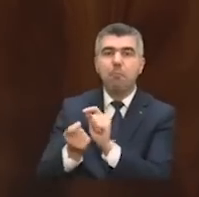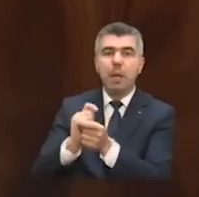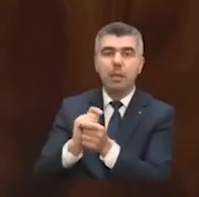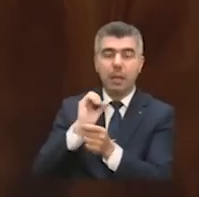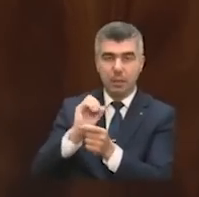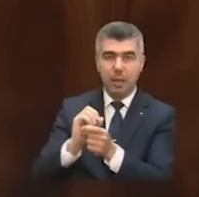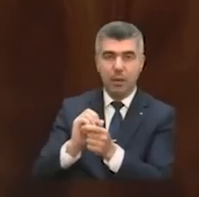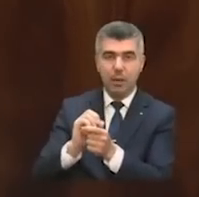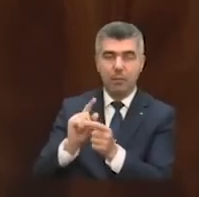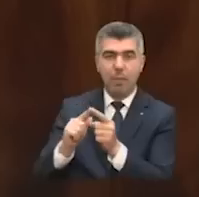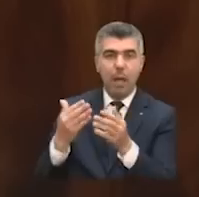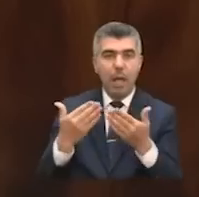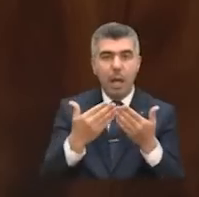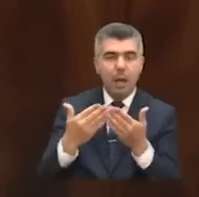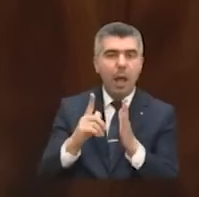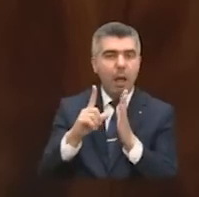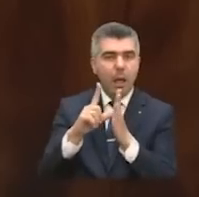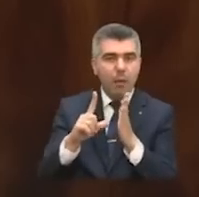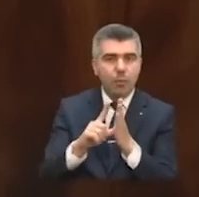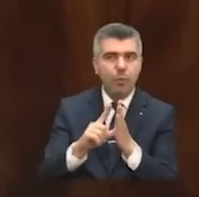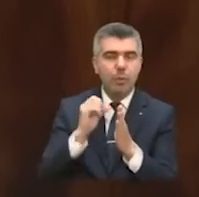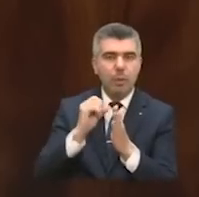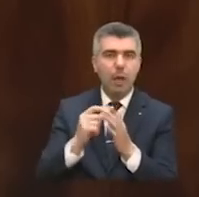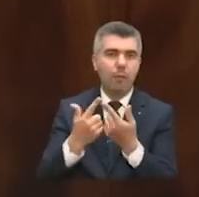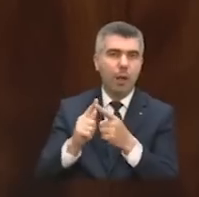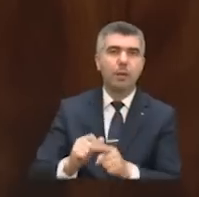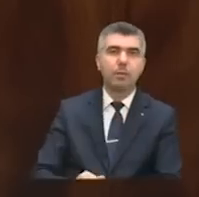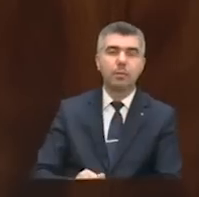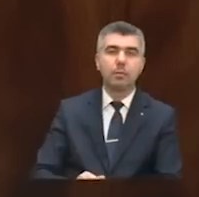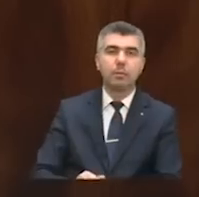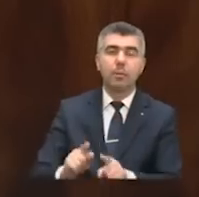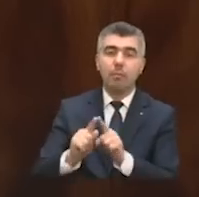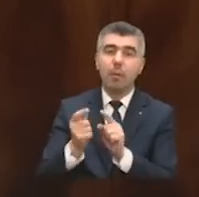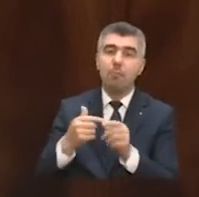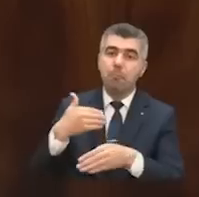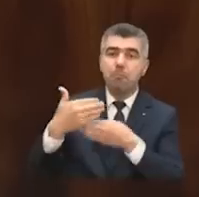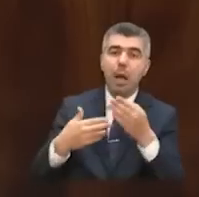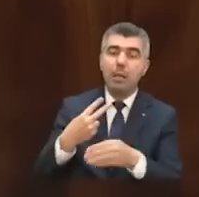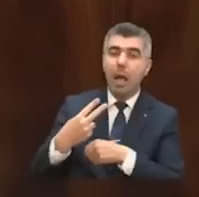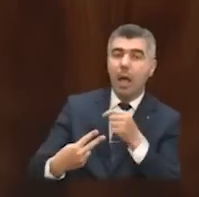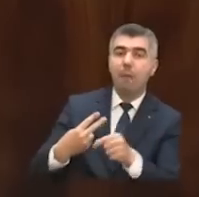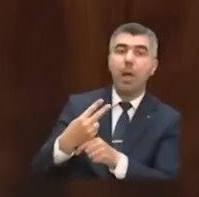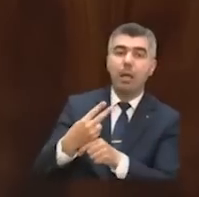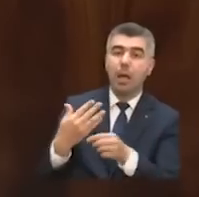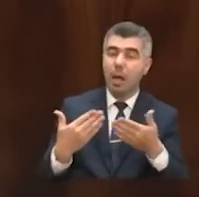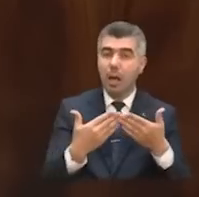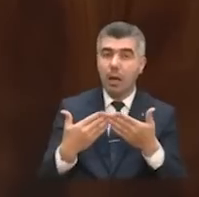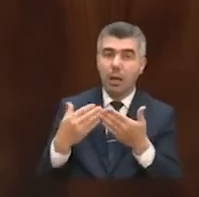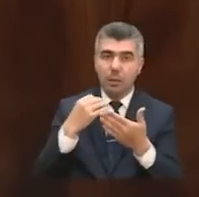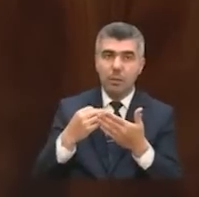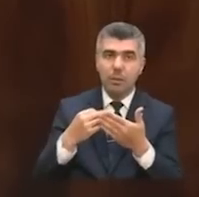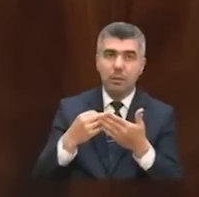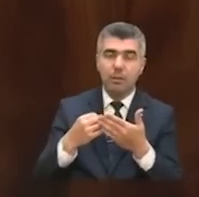ديالو ديال الدواء او ديال الحقوق ولا هذا يقدر من بعد عامين ديال الدراسه مثلا انه